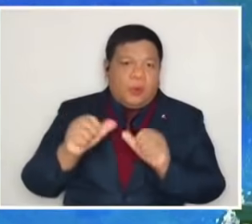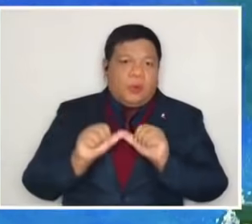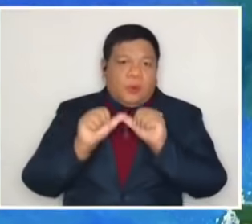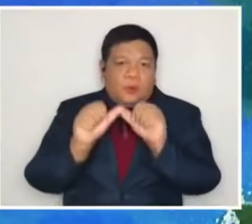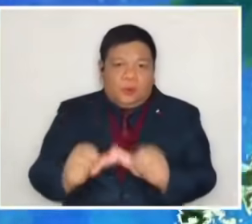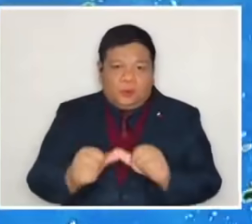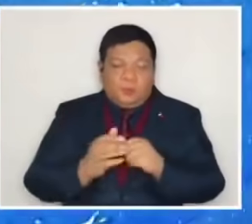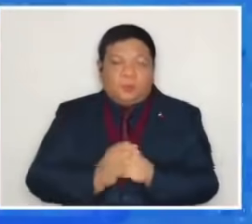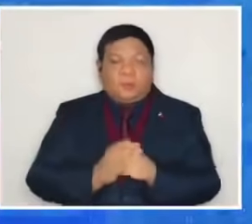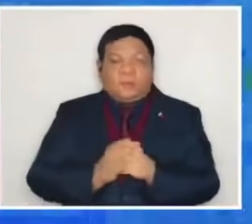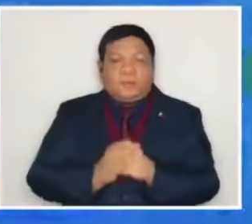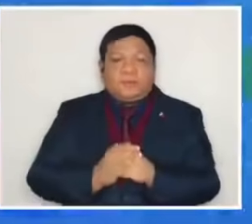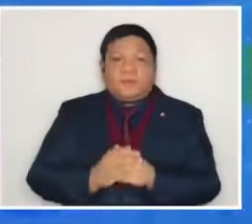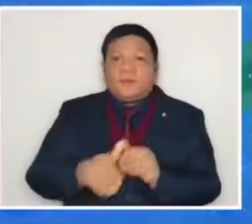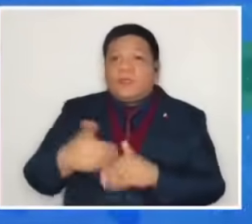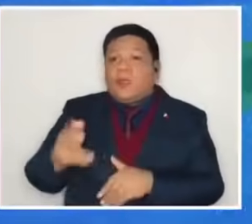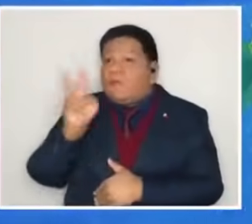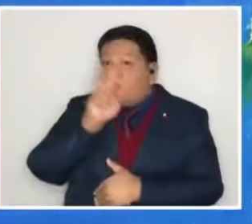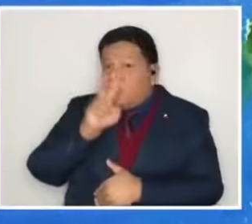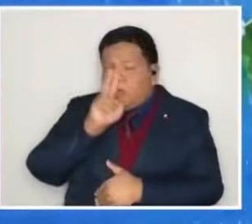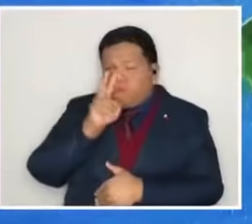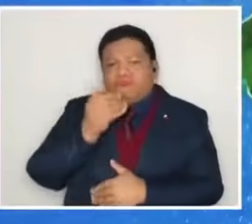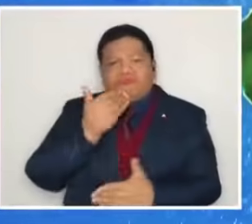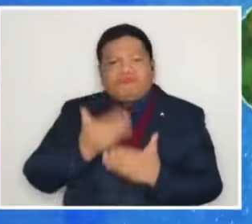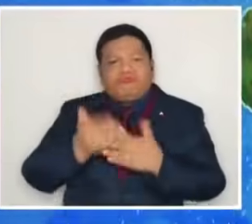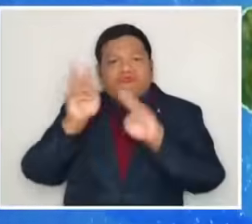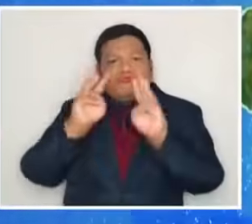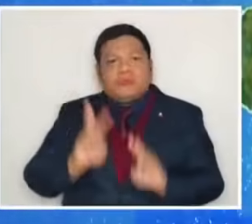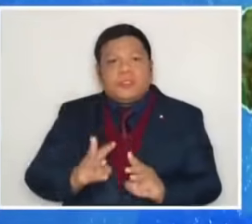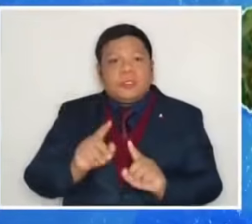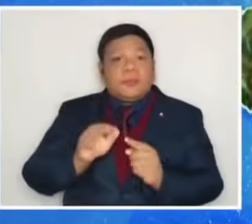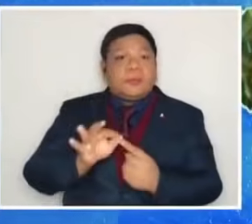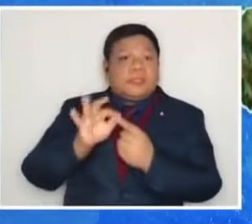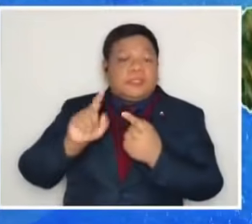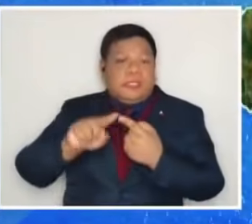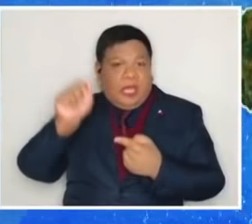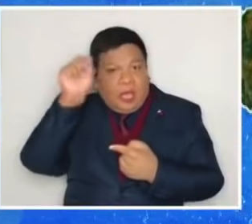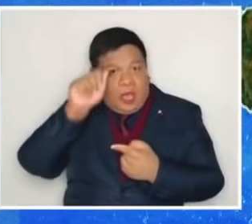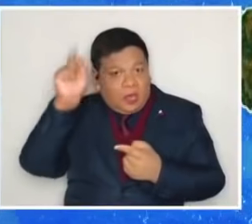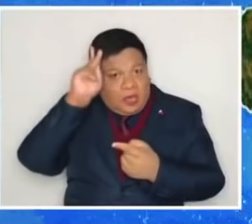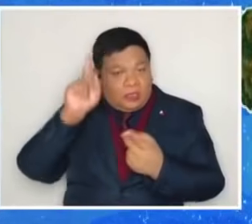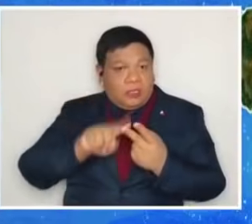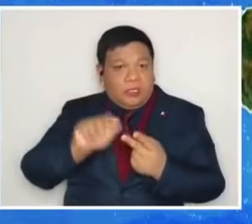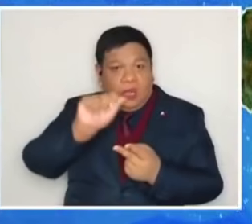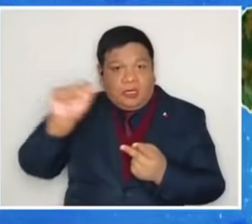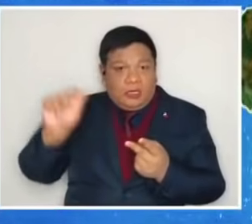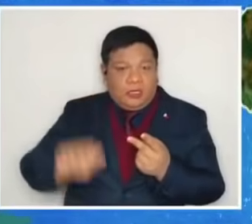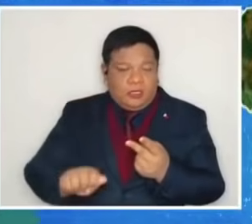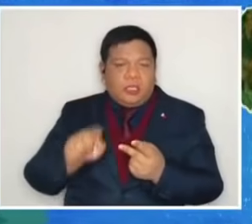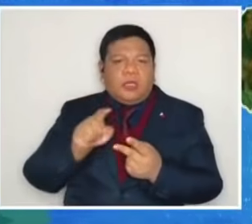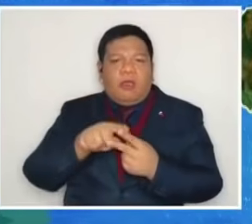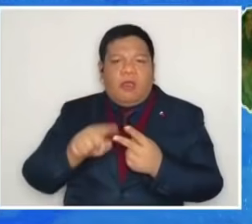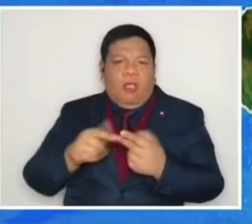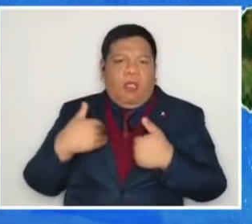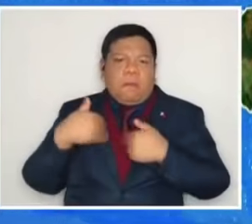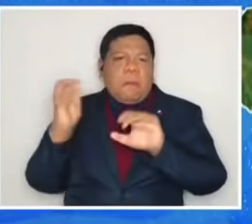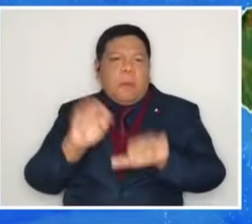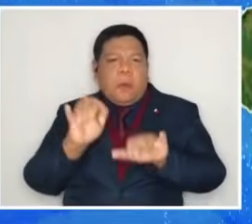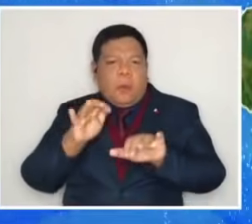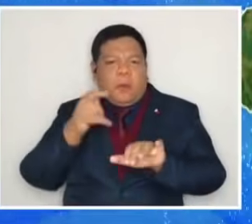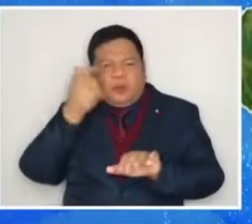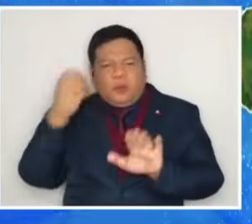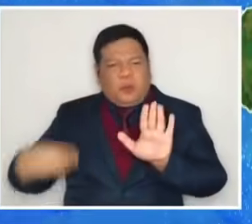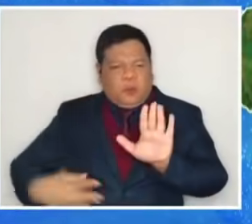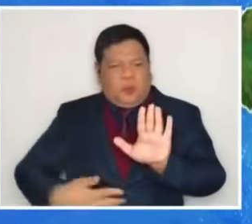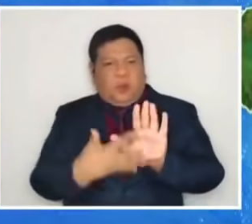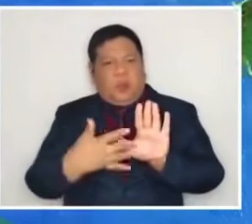Sa Visayas naman, good weather pa rin bukas maliban lang sa Aklan at Antique na makakaranas ng mahina hanggang sa katamtamang ulan dahil sa habagat. At